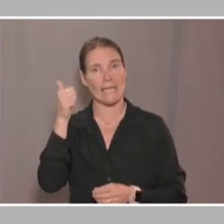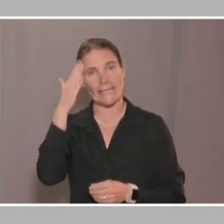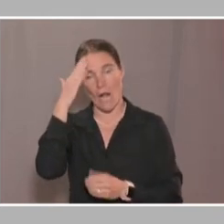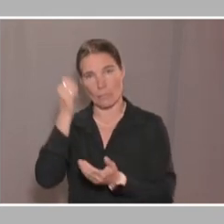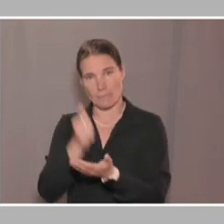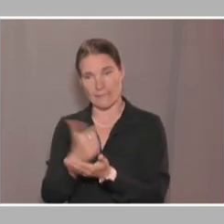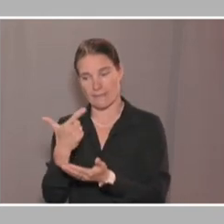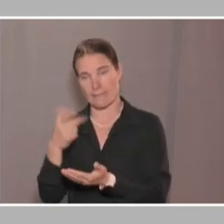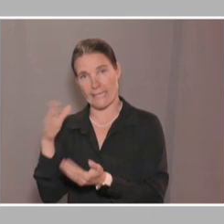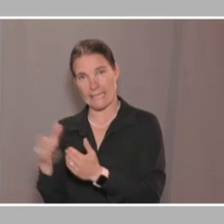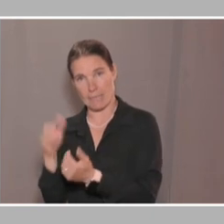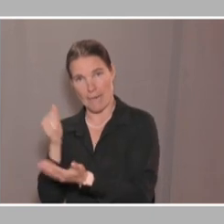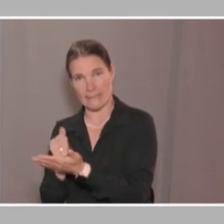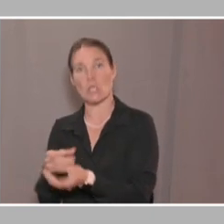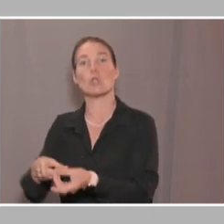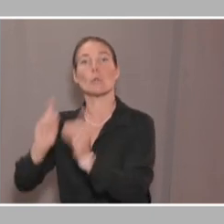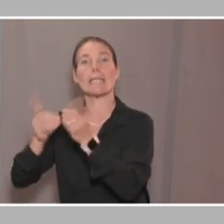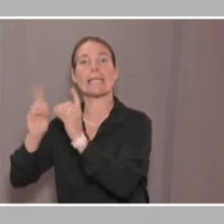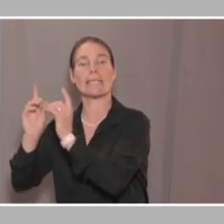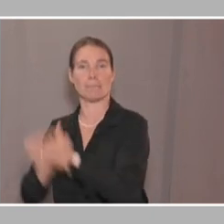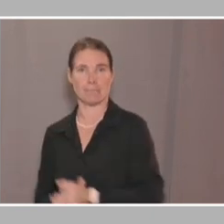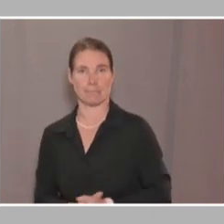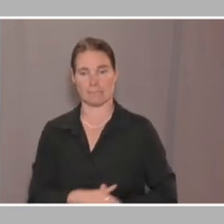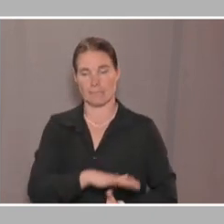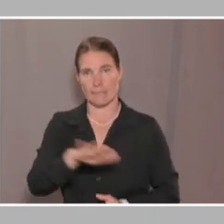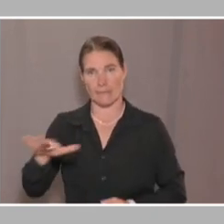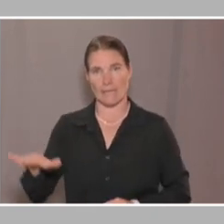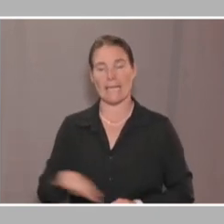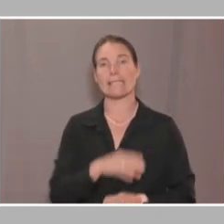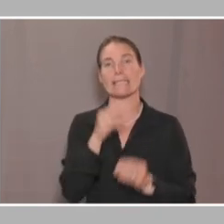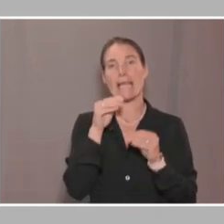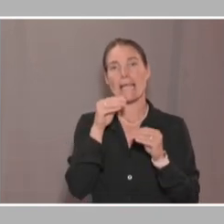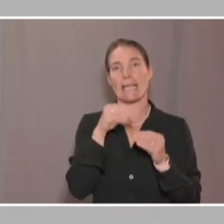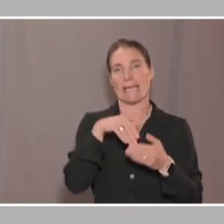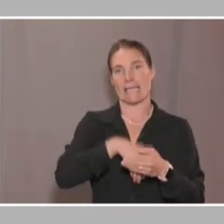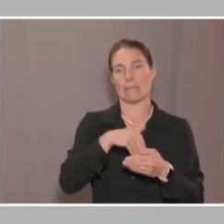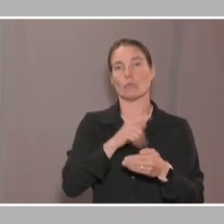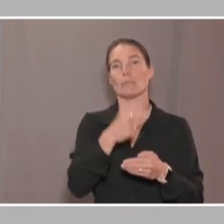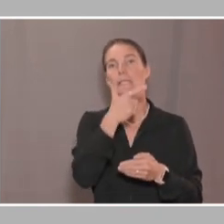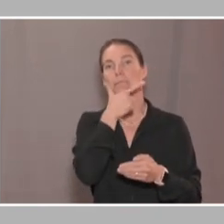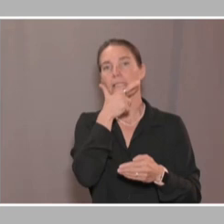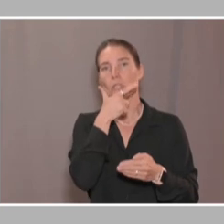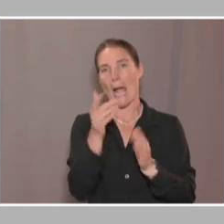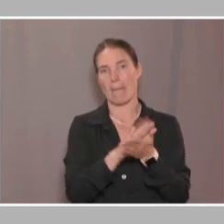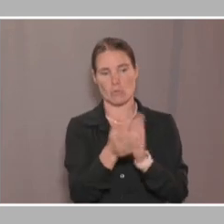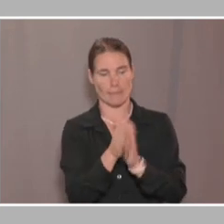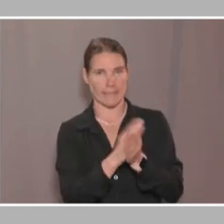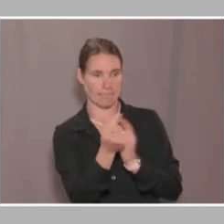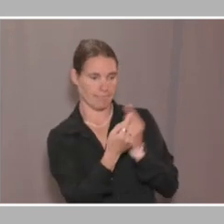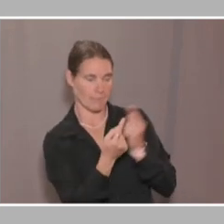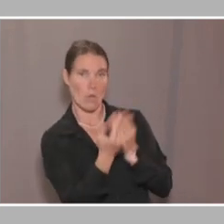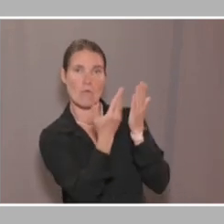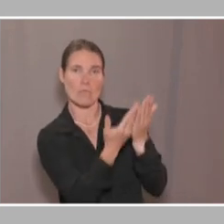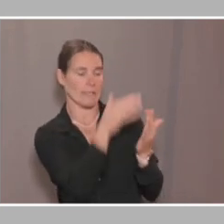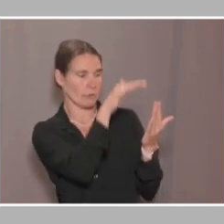2 nebenamtliche DozentInnen. Sie alle mussten ihre Lehrinhalte vorab mit den britischen Behörden absprechen. Von Vorlesungstexten